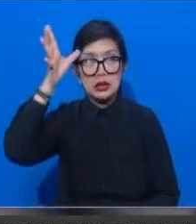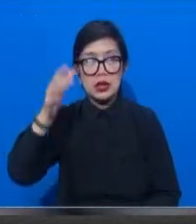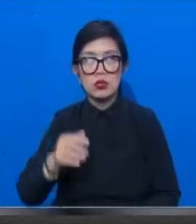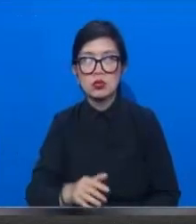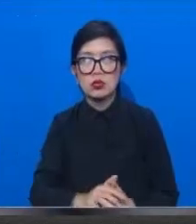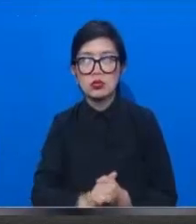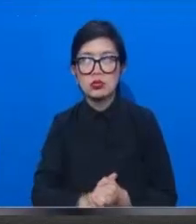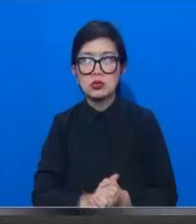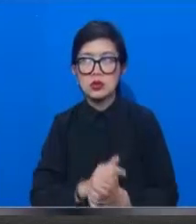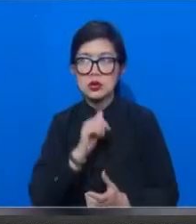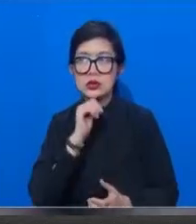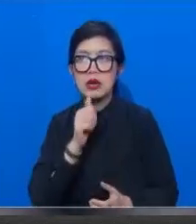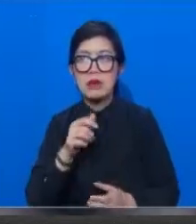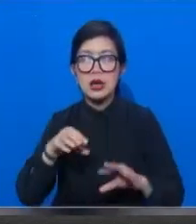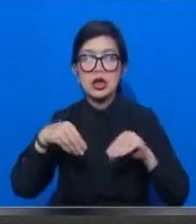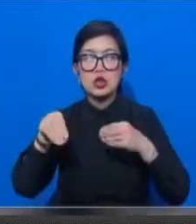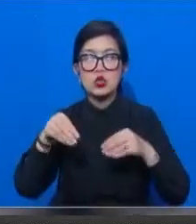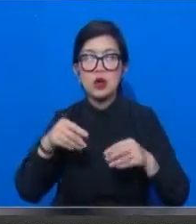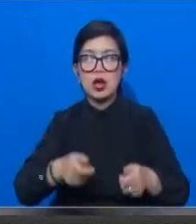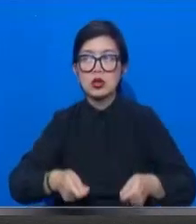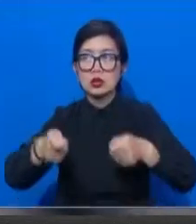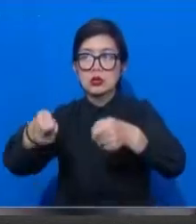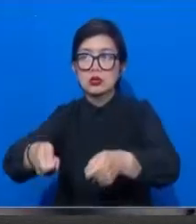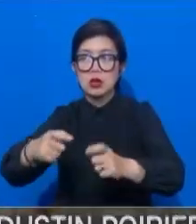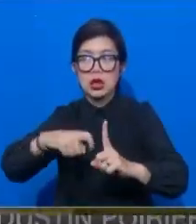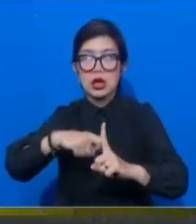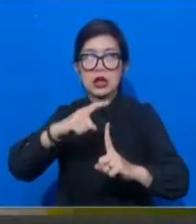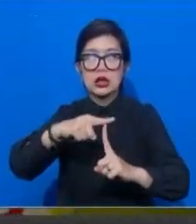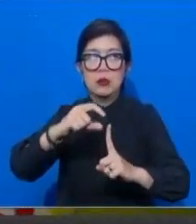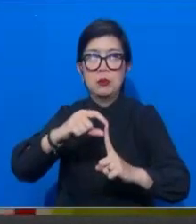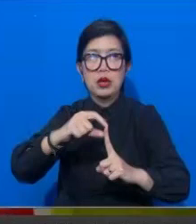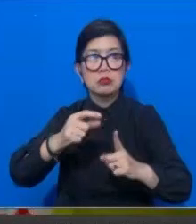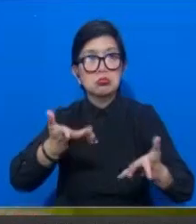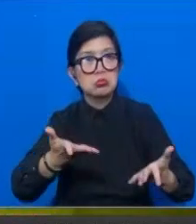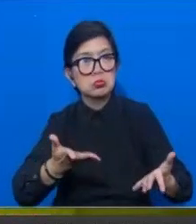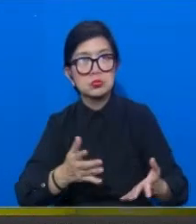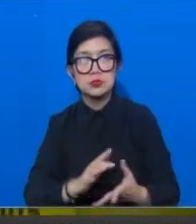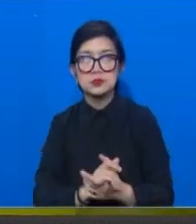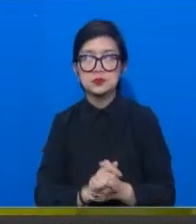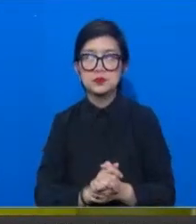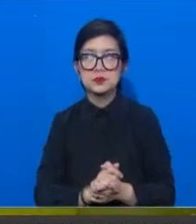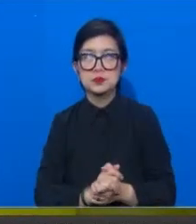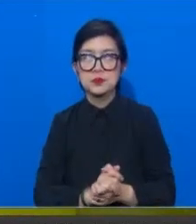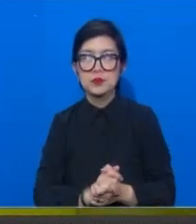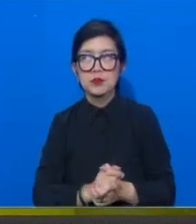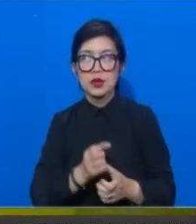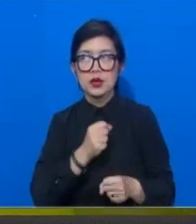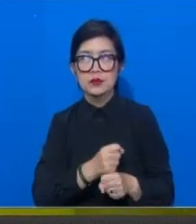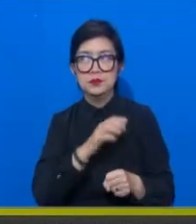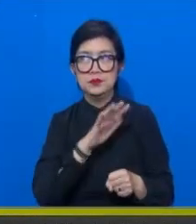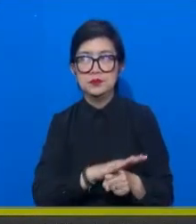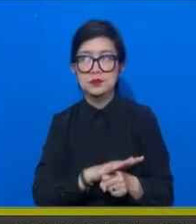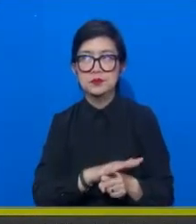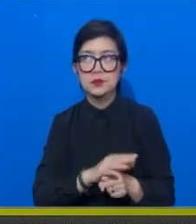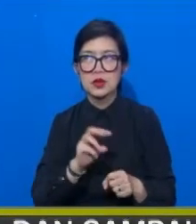itu siapa gitu. Nanti kan dibuat hal-hal yang negatif kan bisa juga. Pemilik pangkalan LPG 3 kg di daerah Mojo,